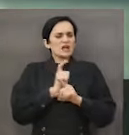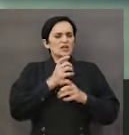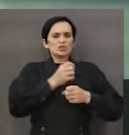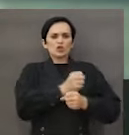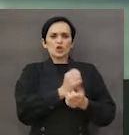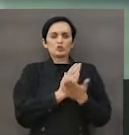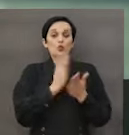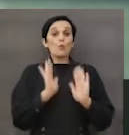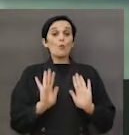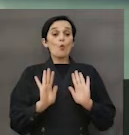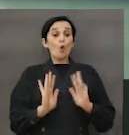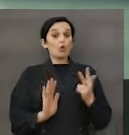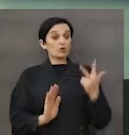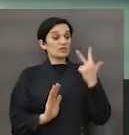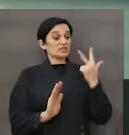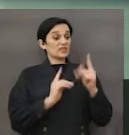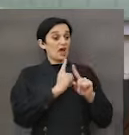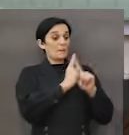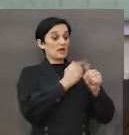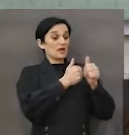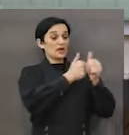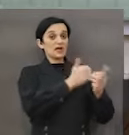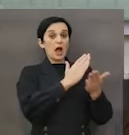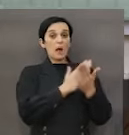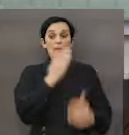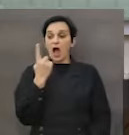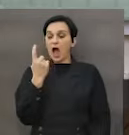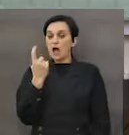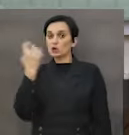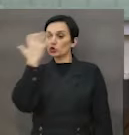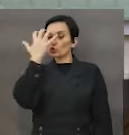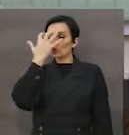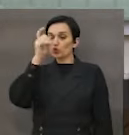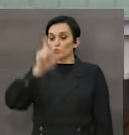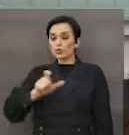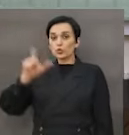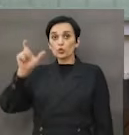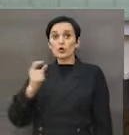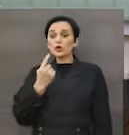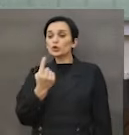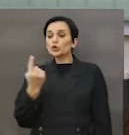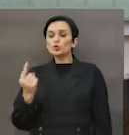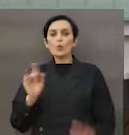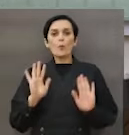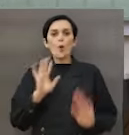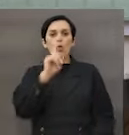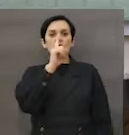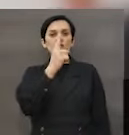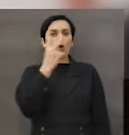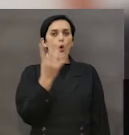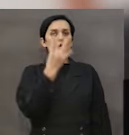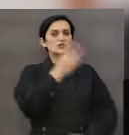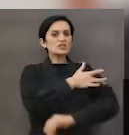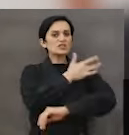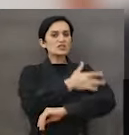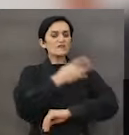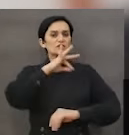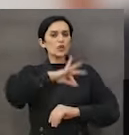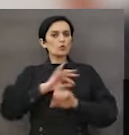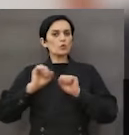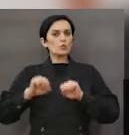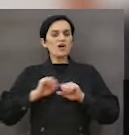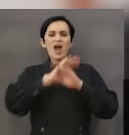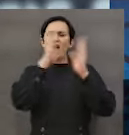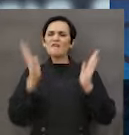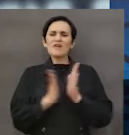ძალიან შეზღუდულია, მხოლოდ 3 გამცილებელი არის 100-მდე უსინათლოზე და თითოს მხოლოდ თვეში ორჯერ შეუძლია ამ სერვისით